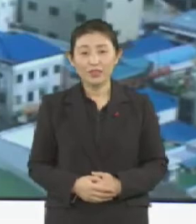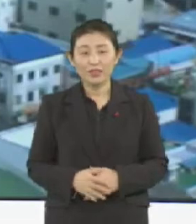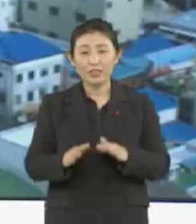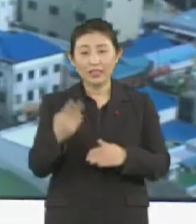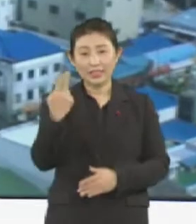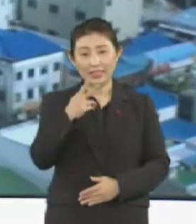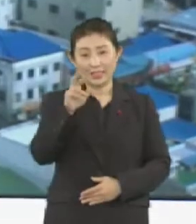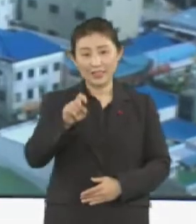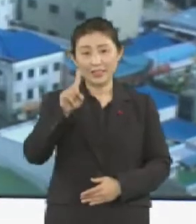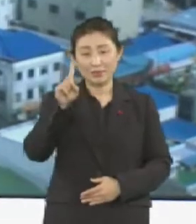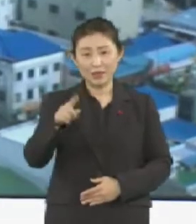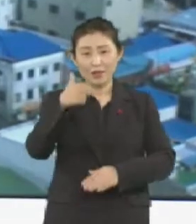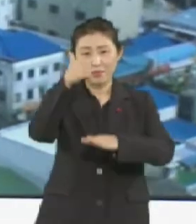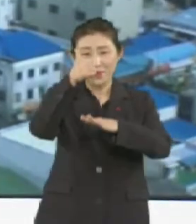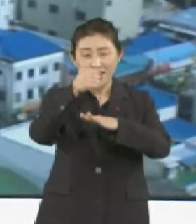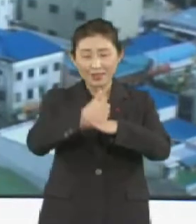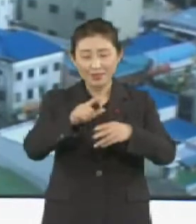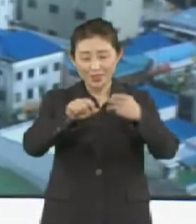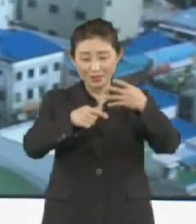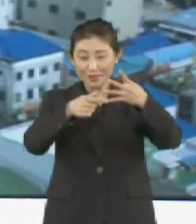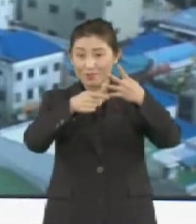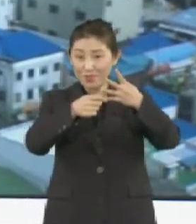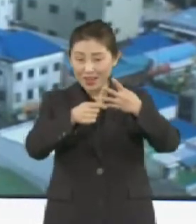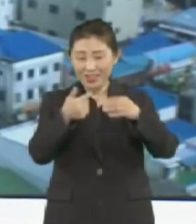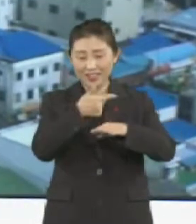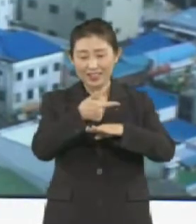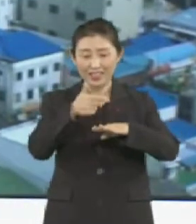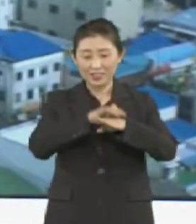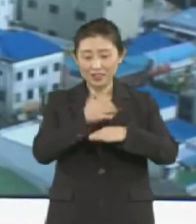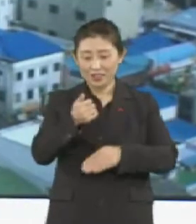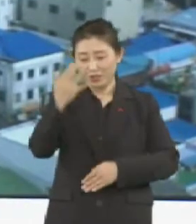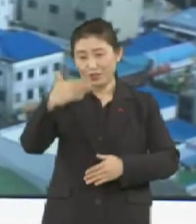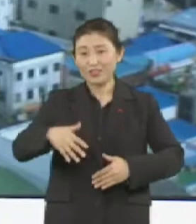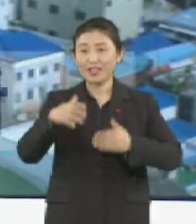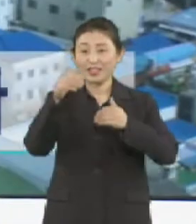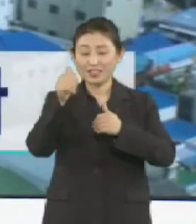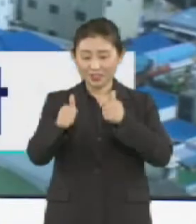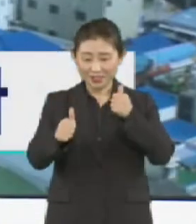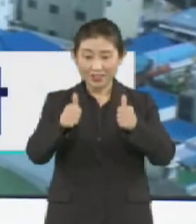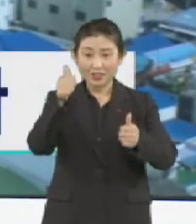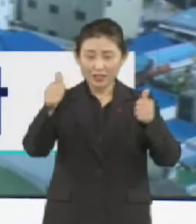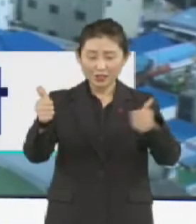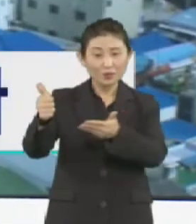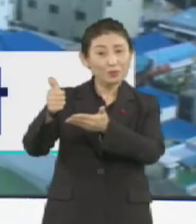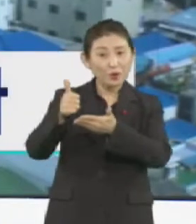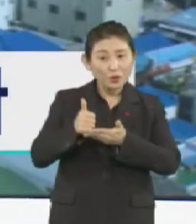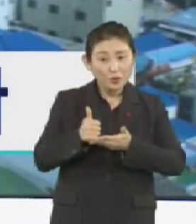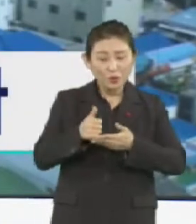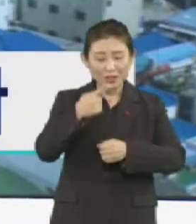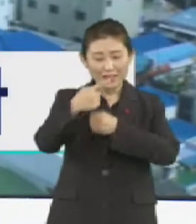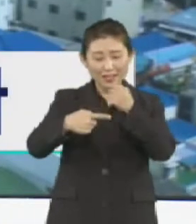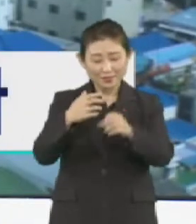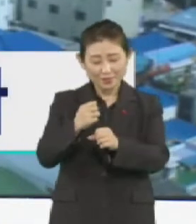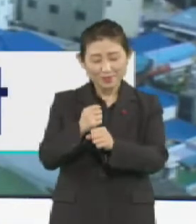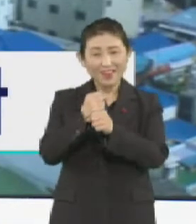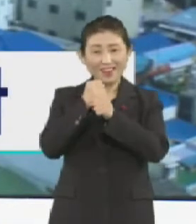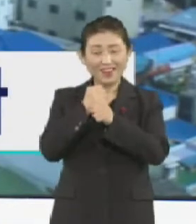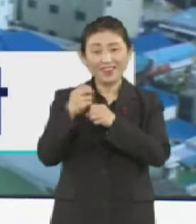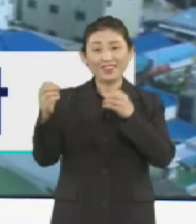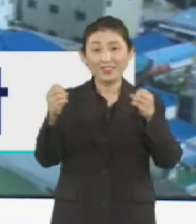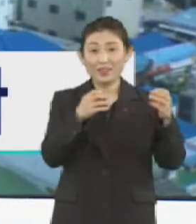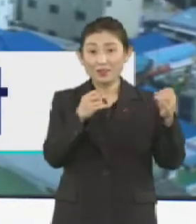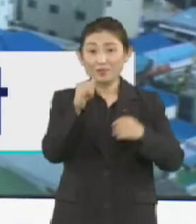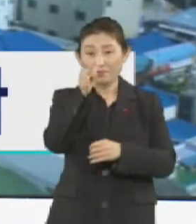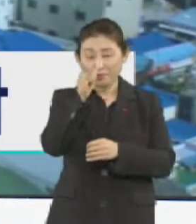TJB는 2021년의 마지막 주를 맞아서 대전과 세종 충남의 광역 단체장들을 모시고 올 한 해를 결산해보는